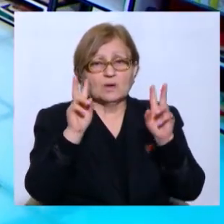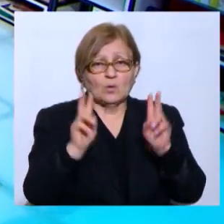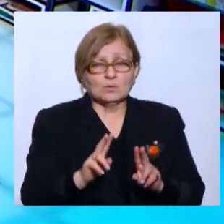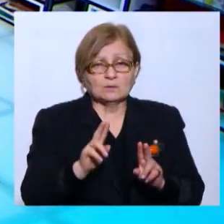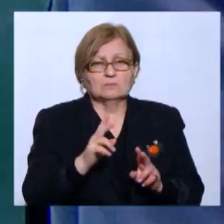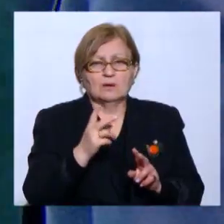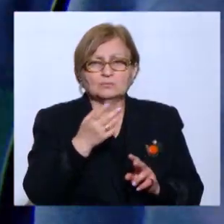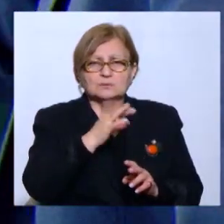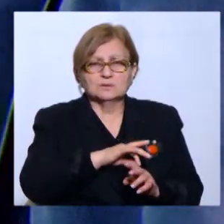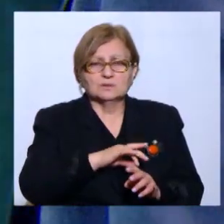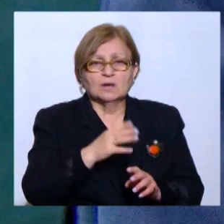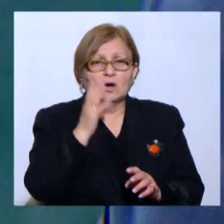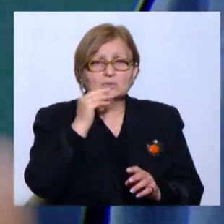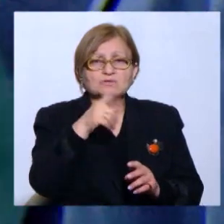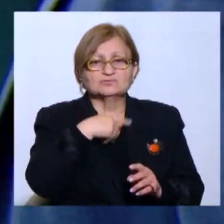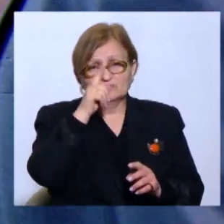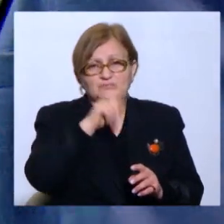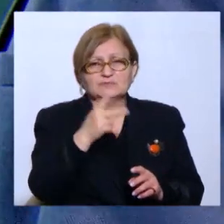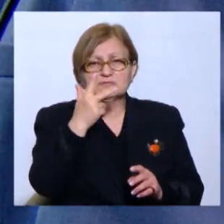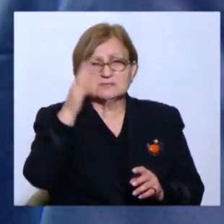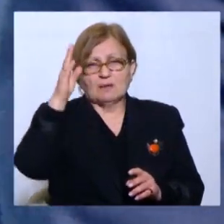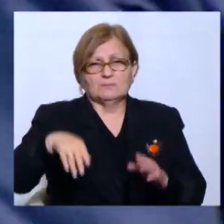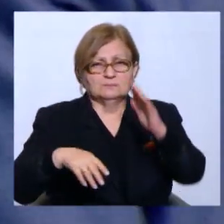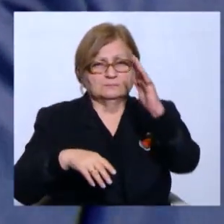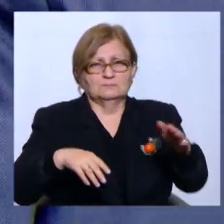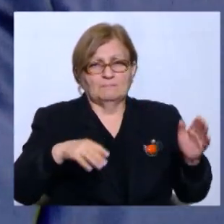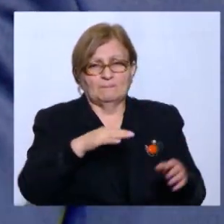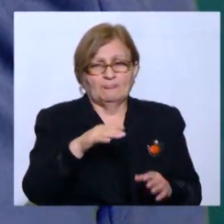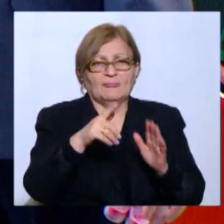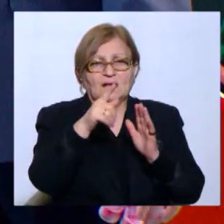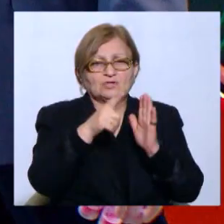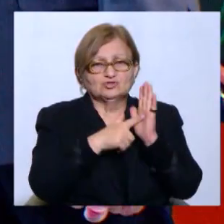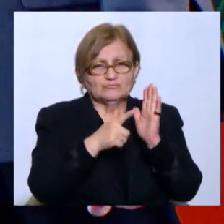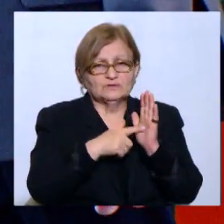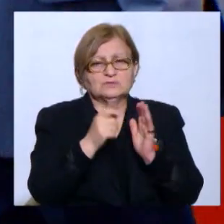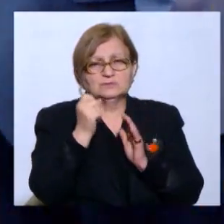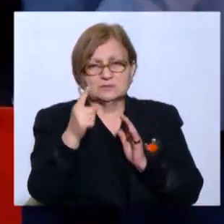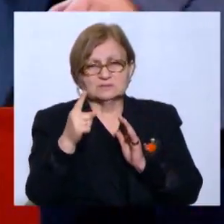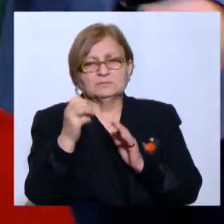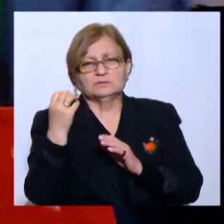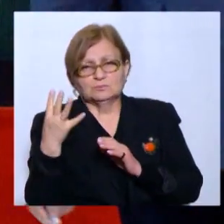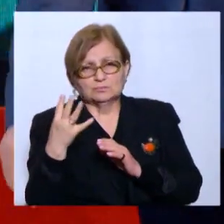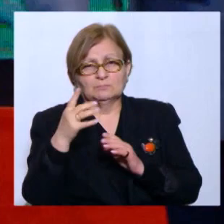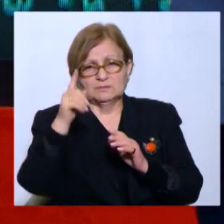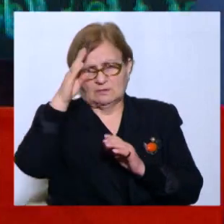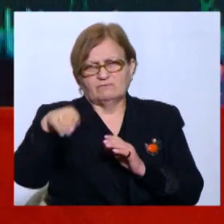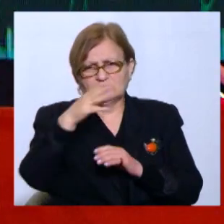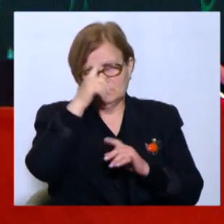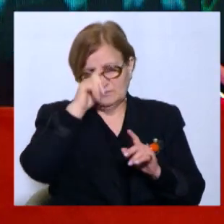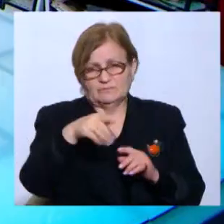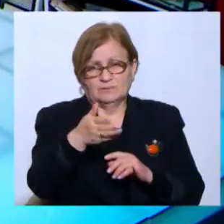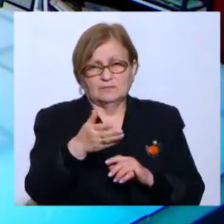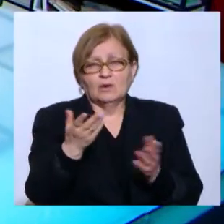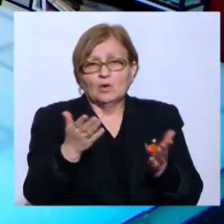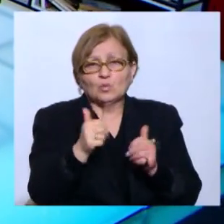ჩვენ გვაქვს მოცემული სამი გვერდი. აი მაგალითად, სამკუთხედის გვერდები არის 7, 11 და 14.